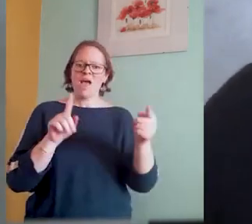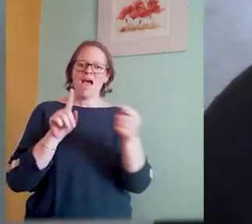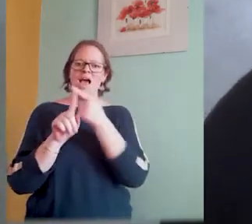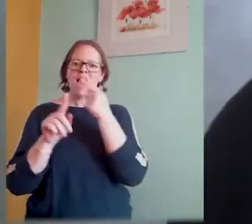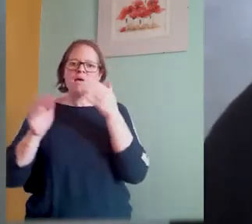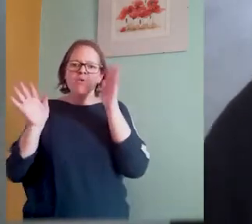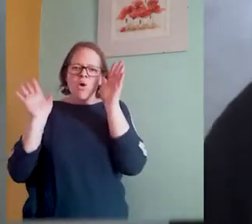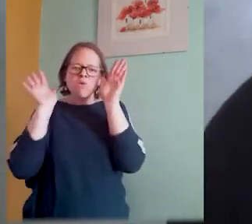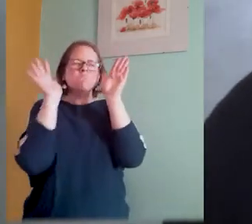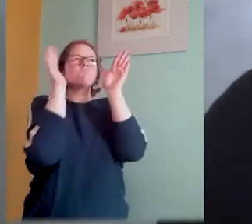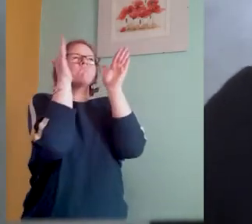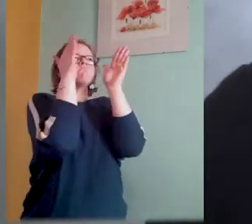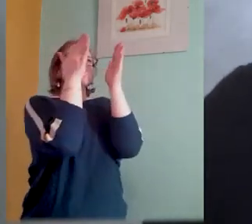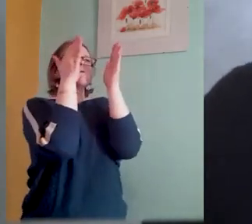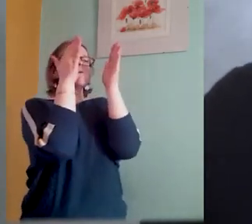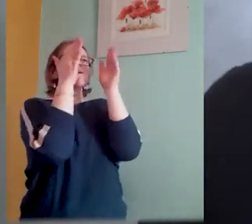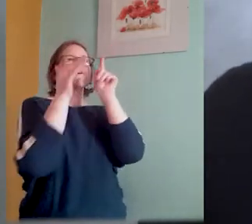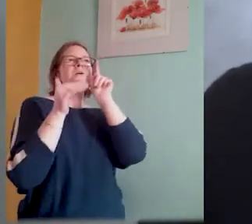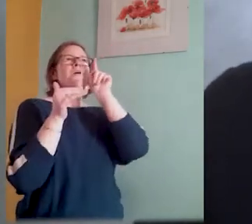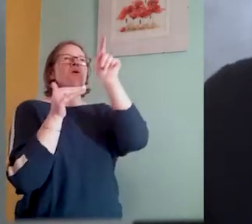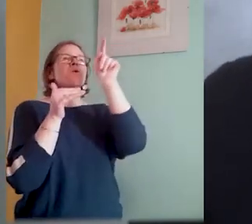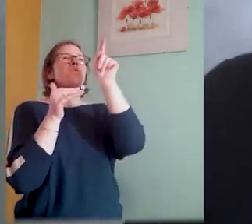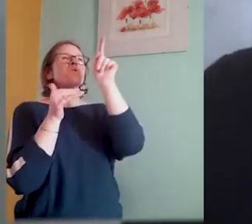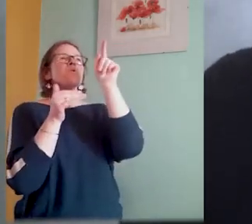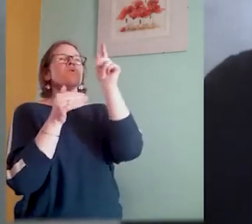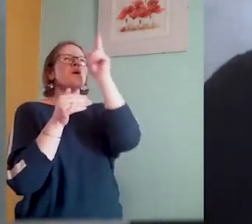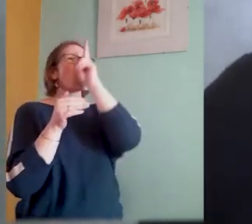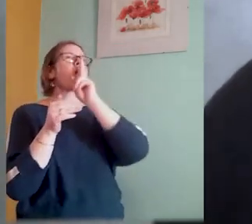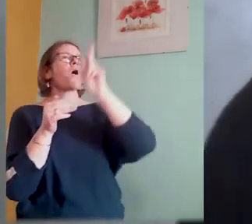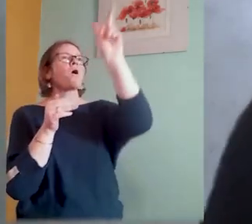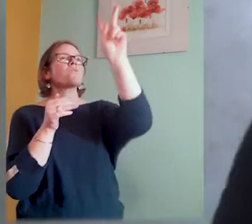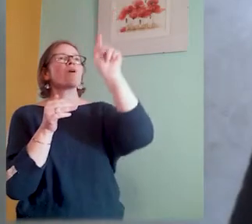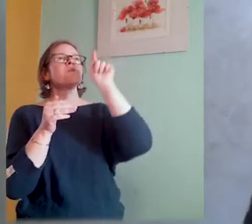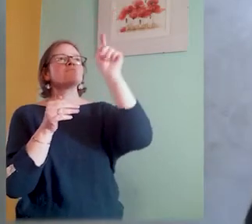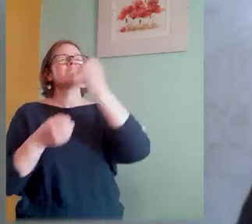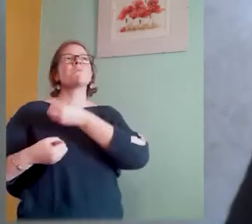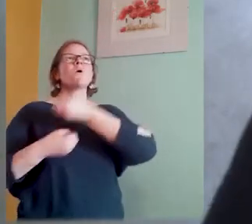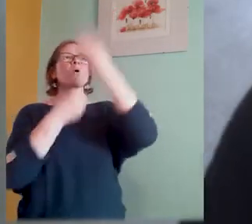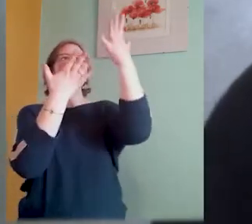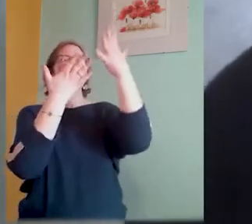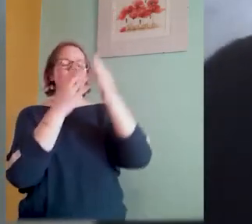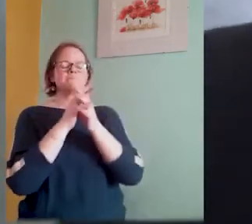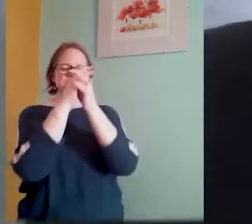lui donner toute l'honneur. Nous devons lui rendre gloire. Alors